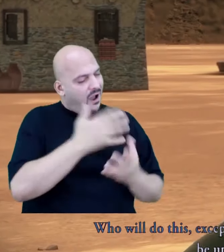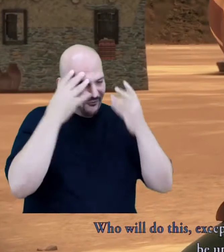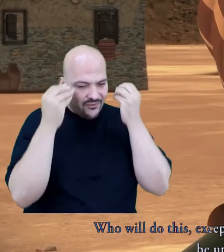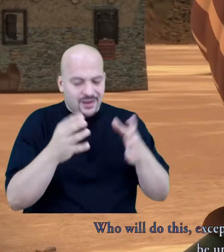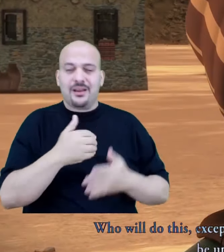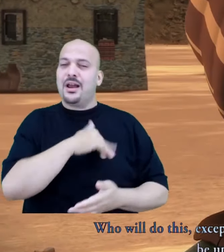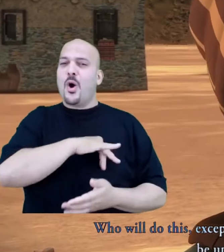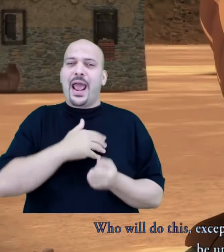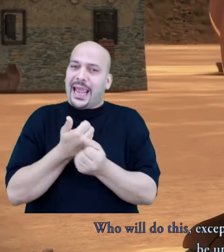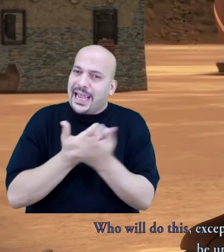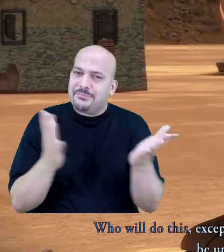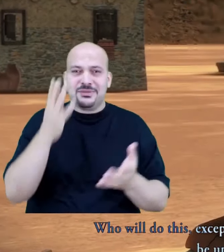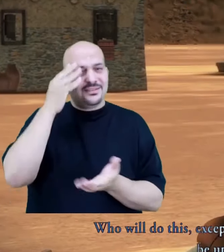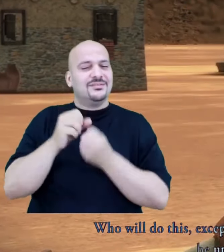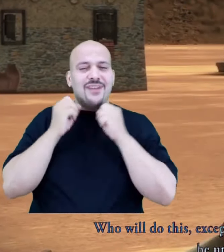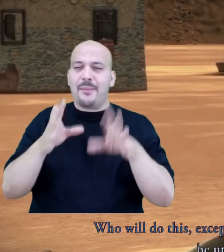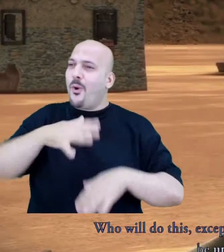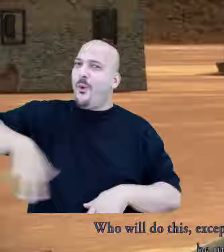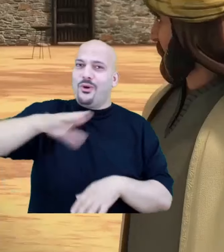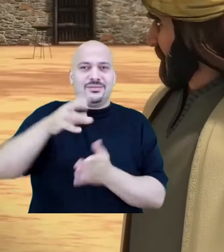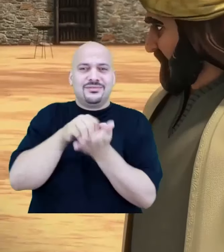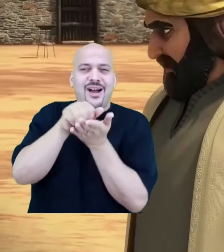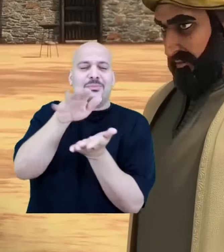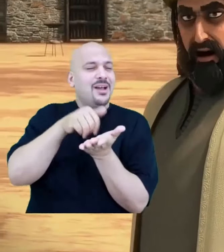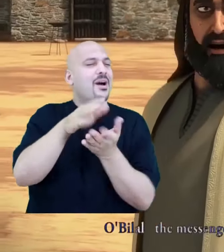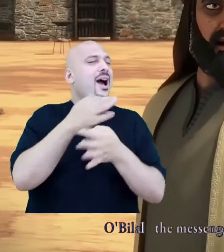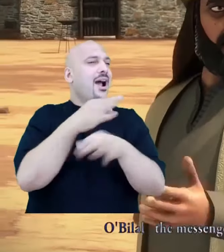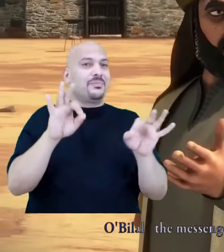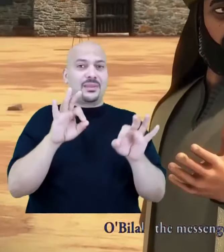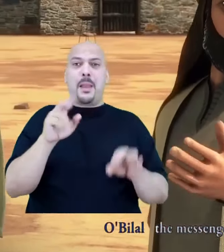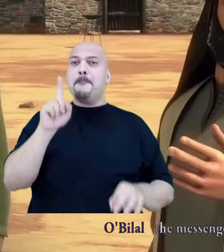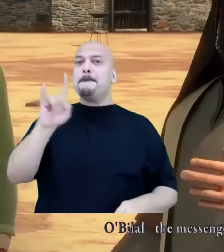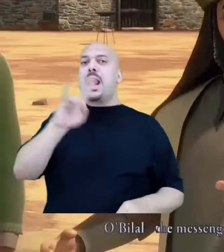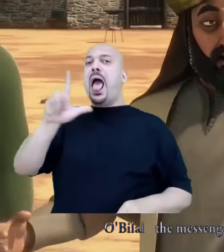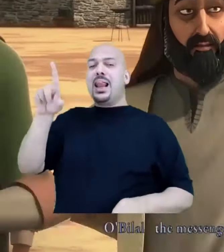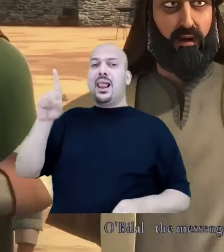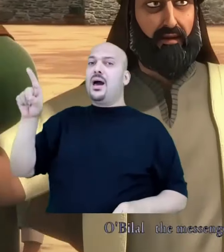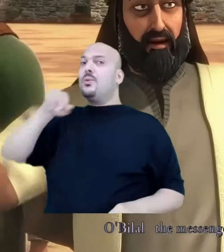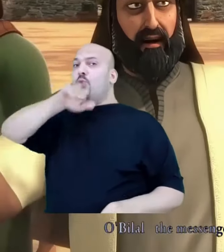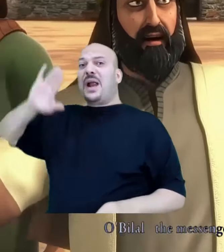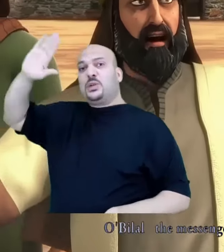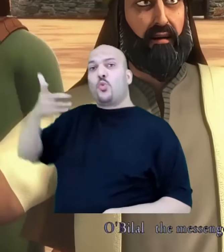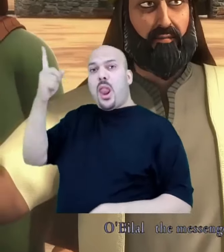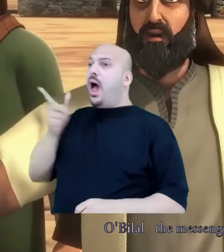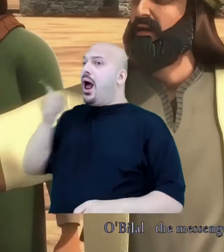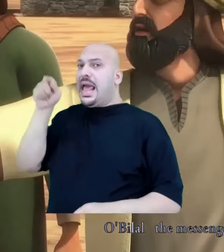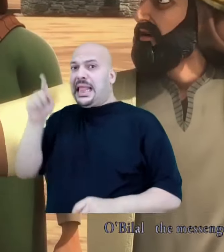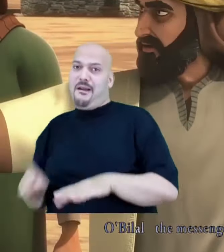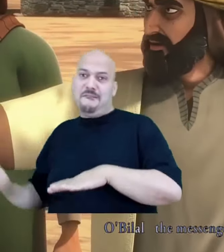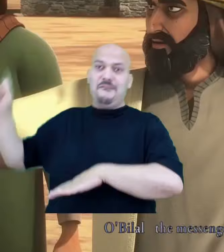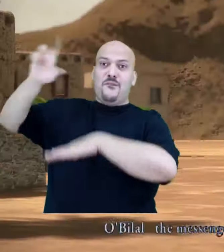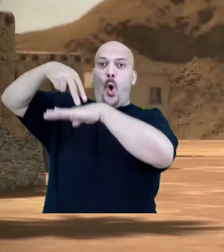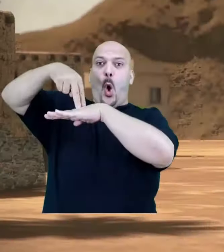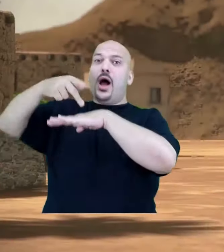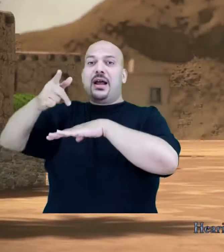يغفر ويكرم ويسامح. يا بلال، رسول الله يطلب أن تعتلي الكعبة